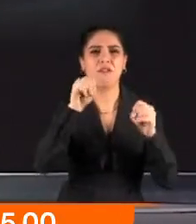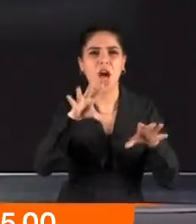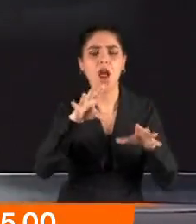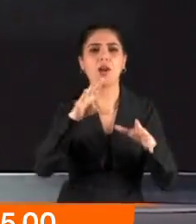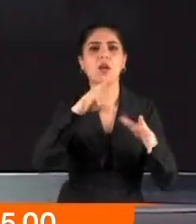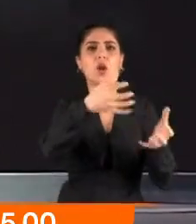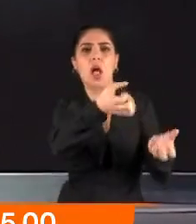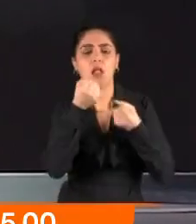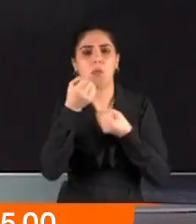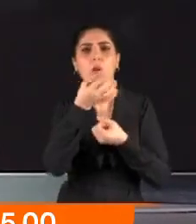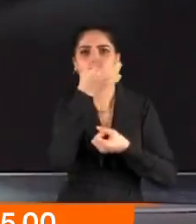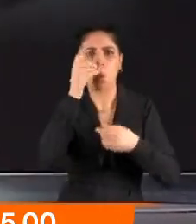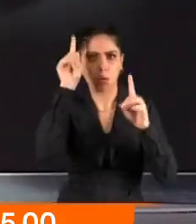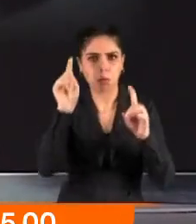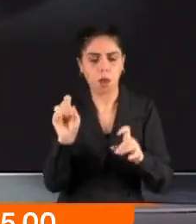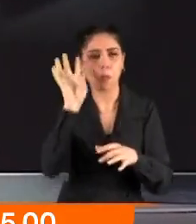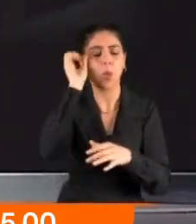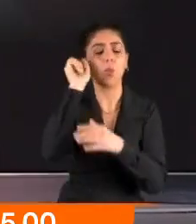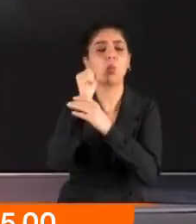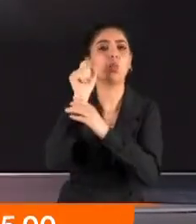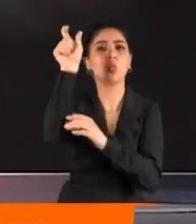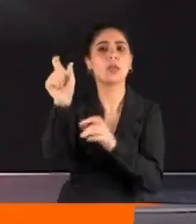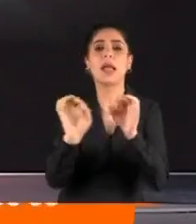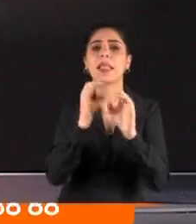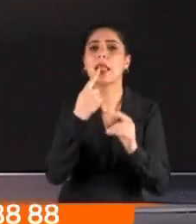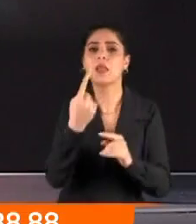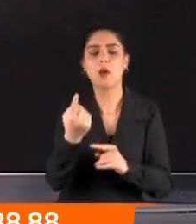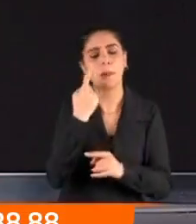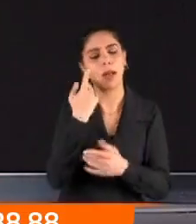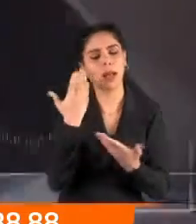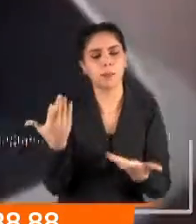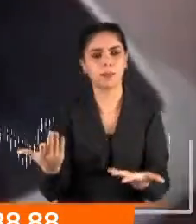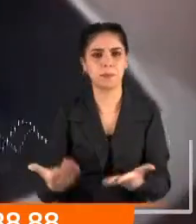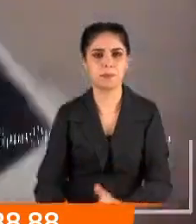bu kadar kolay mı? Ustalar ne diyor bu konuda? Gelin bakalım.